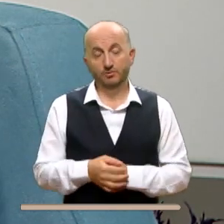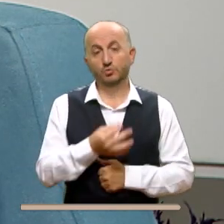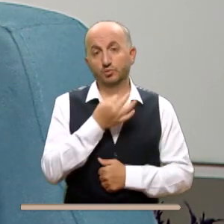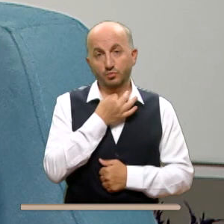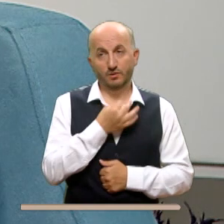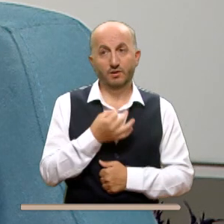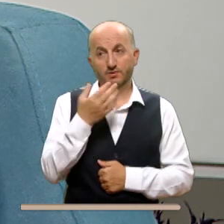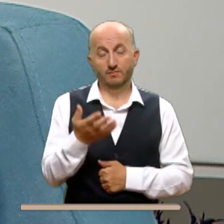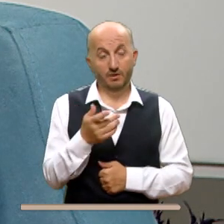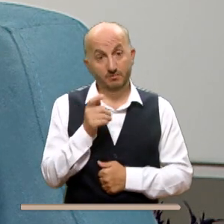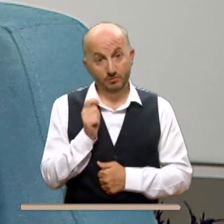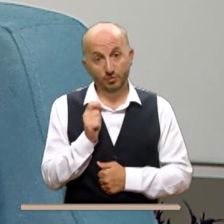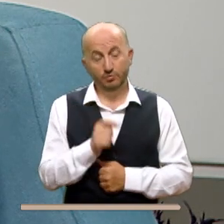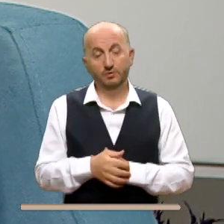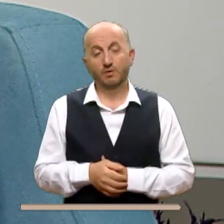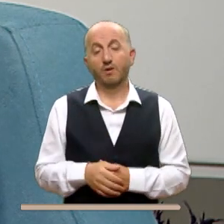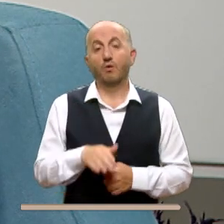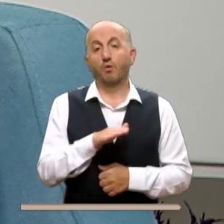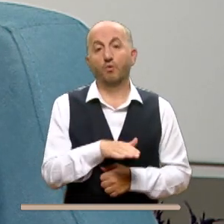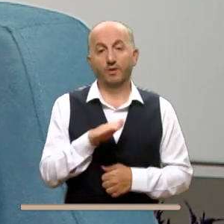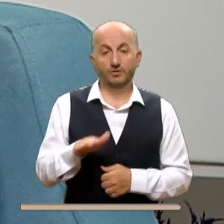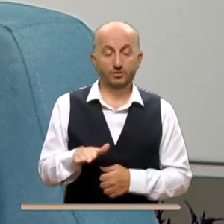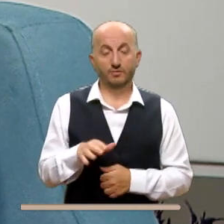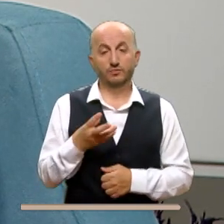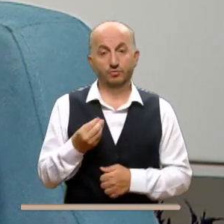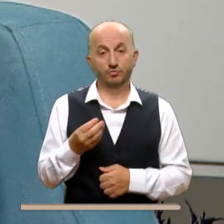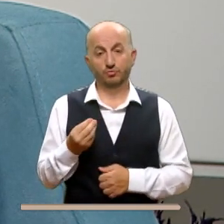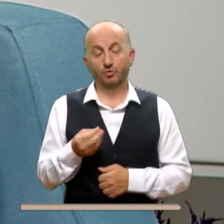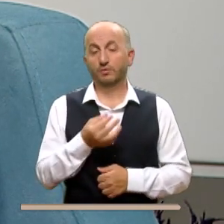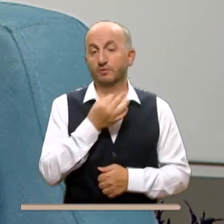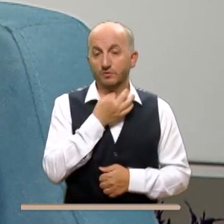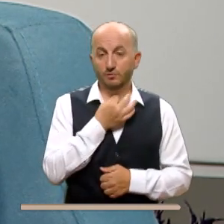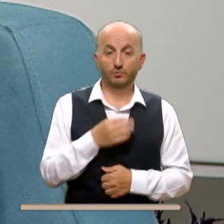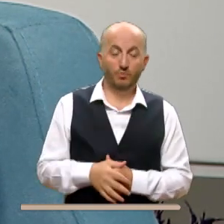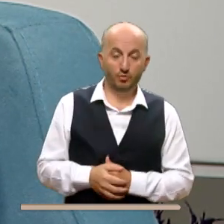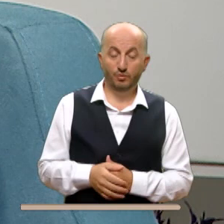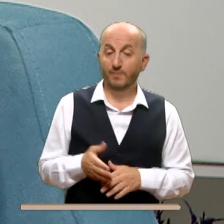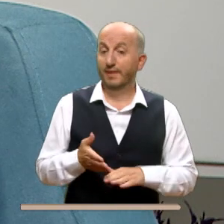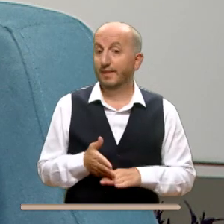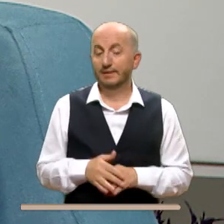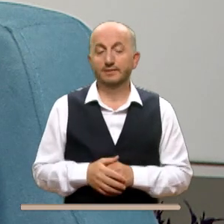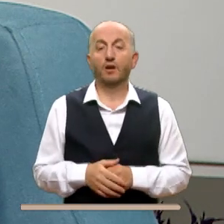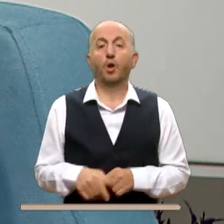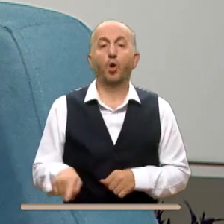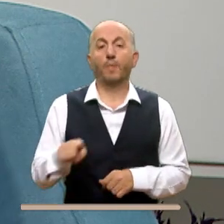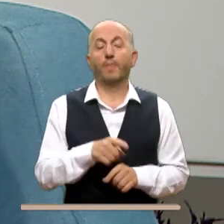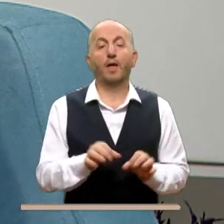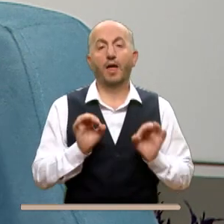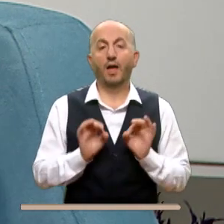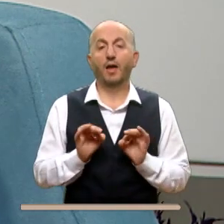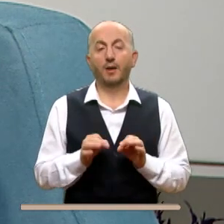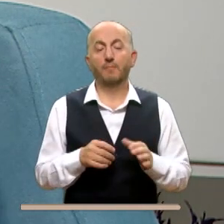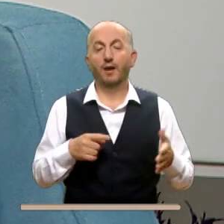şükranla karşılık vermek durumundayım. Öğrencilerimize çok teşekkür borçluyum doğrusu. Neden? Onlar hep